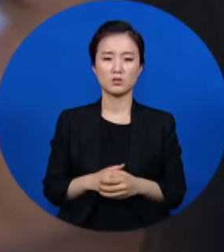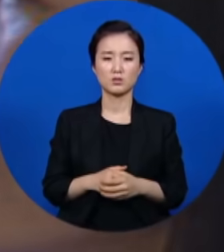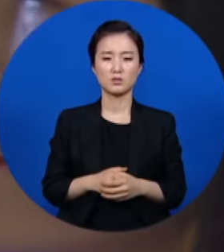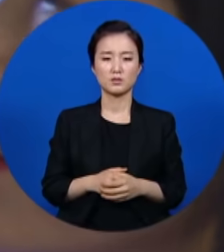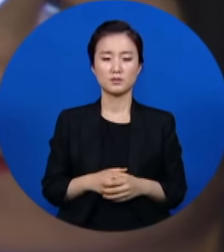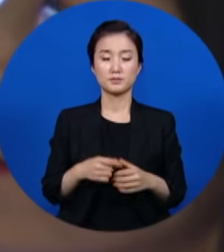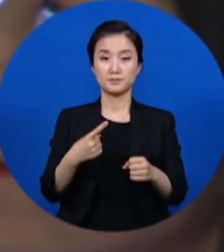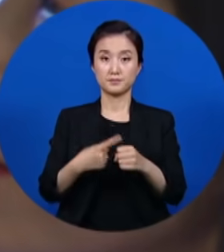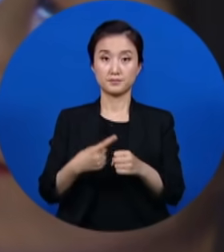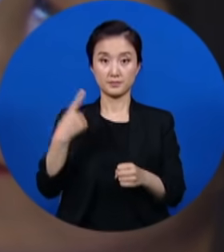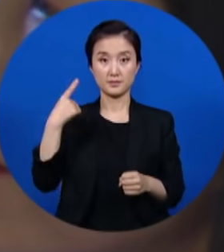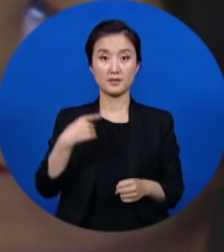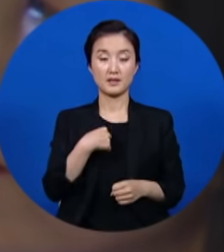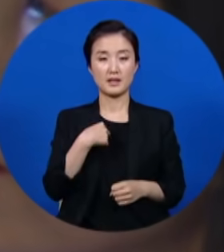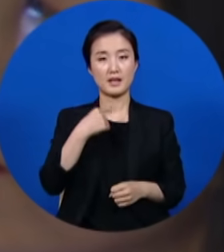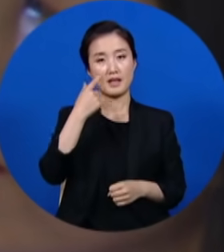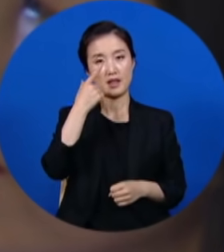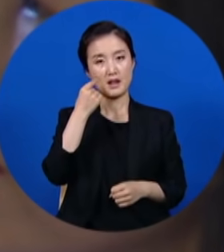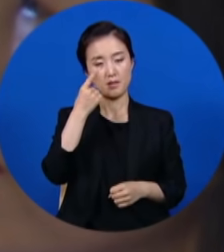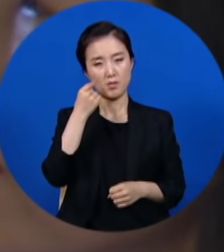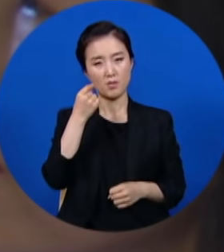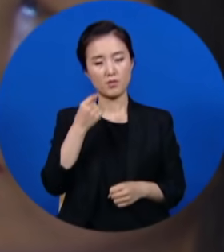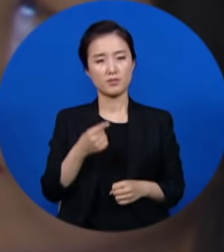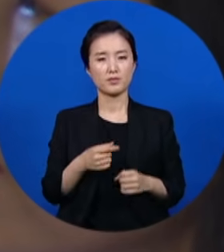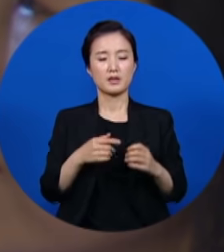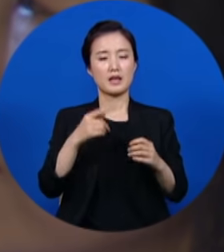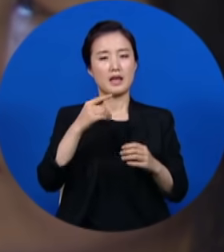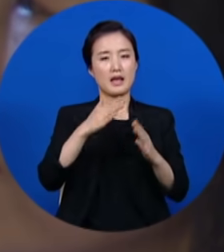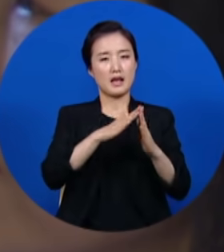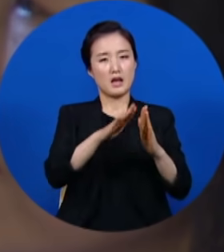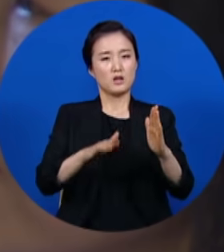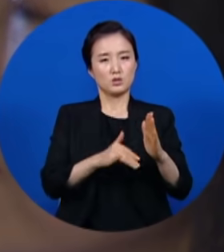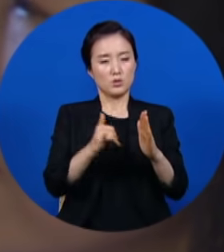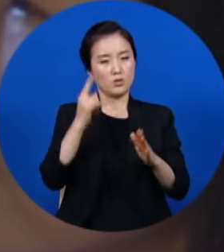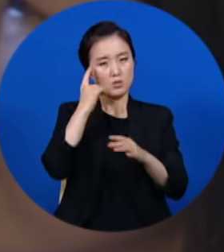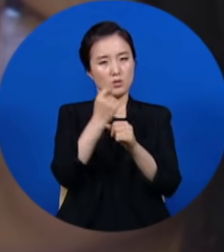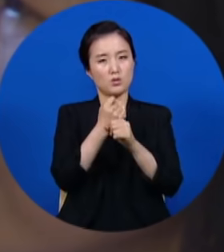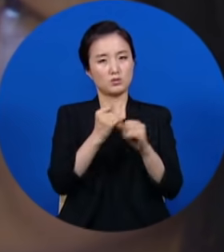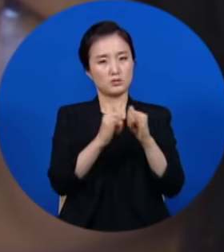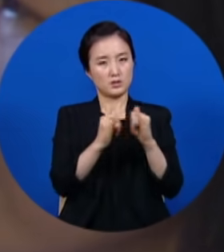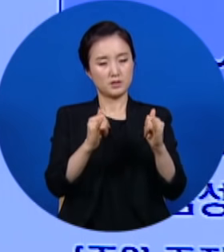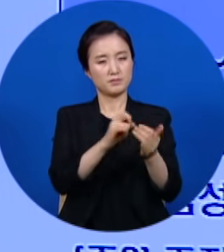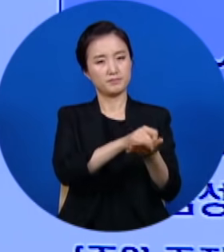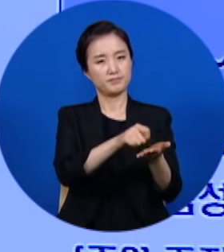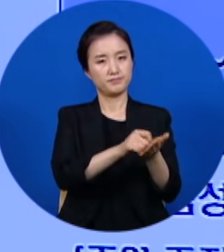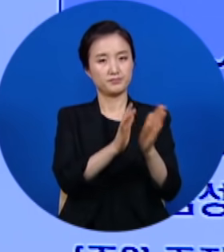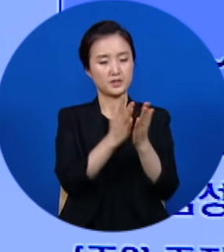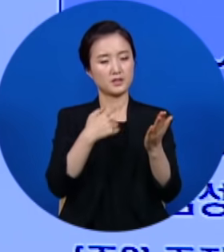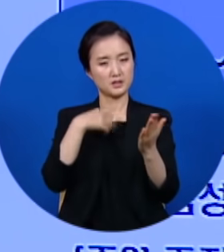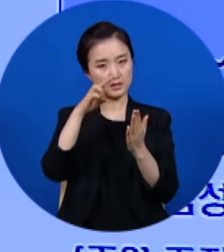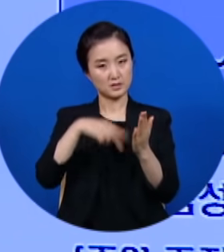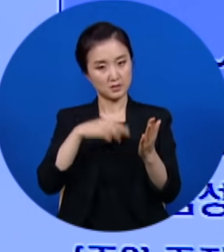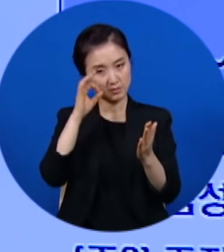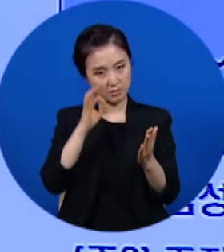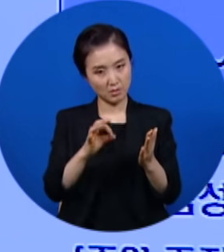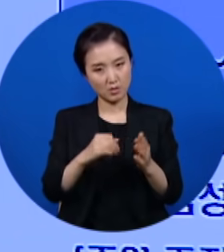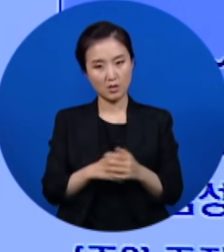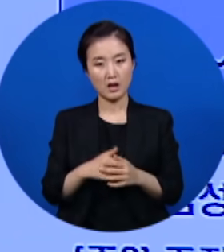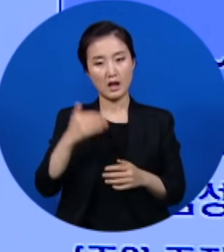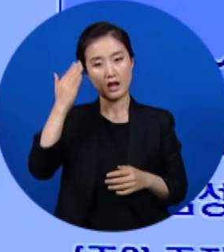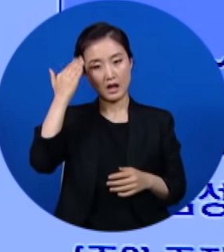작년에 제가 요 일본의 가족 사회학자 야마다 마사히로 라는 사람이 쓴 책을 한권 읽었는데 우리나라와 일본의